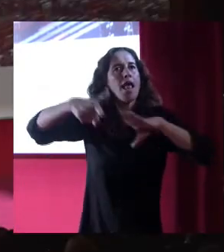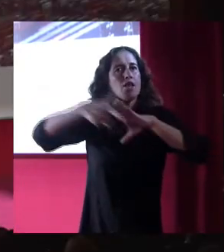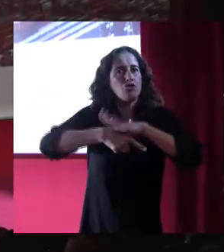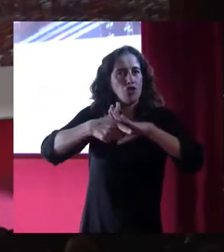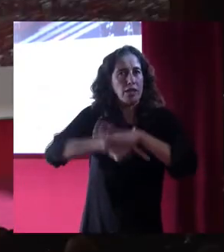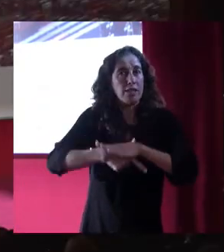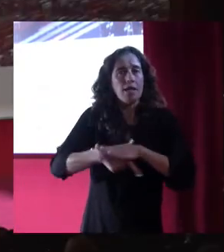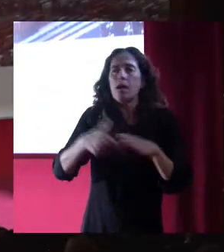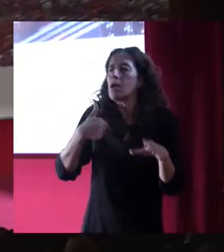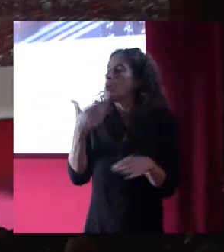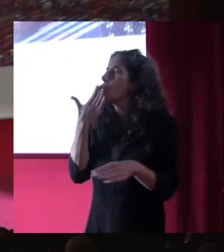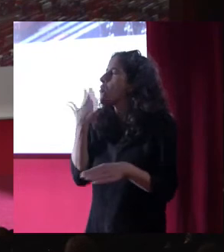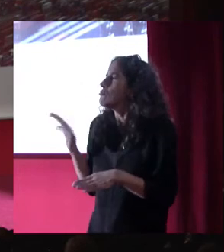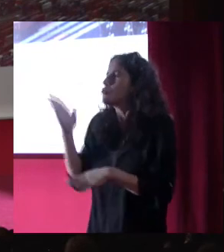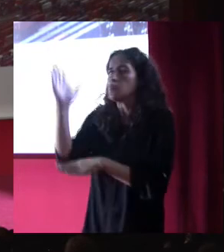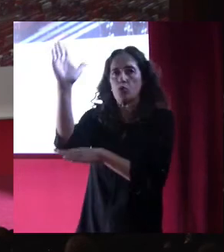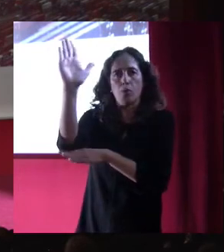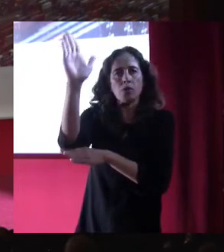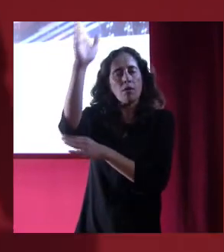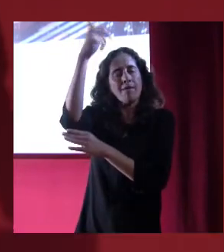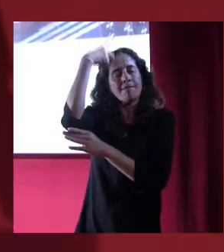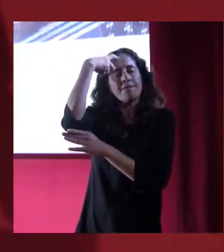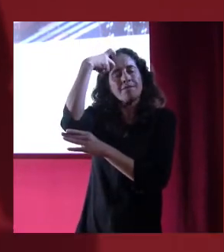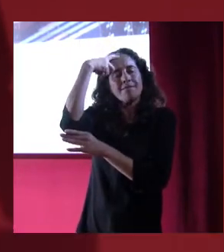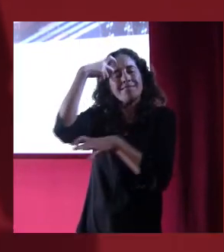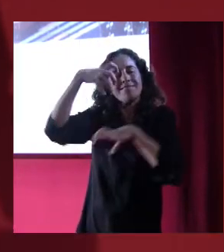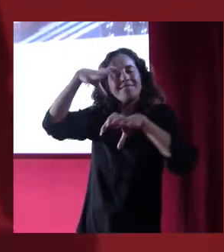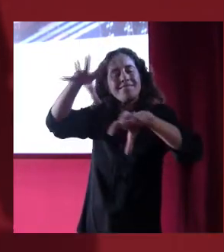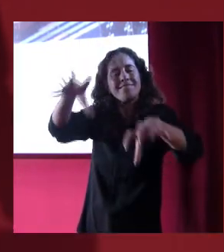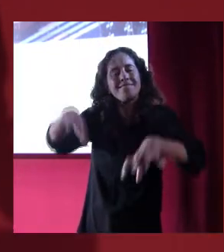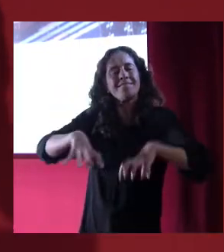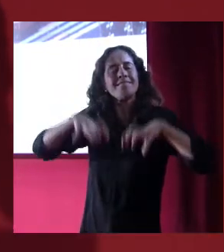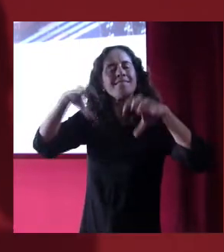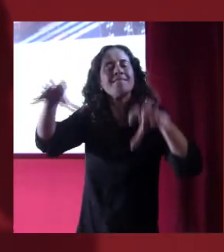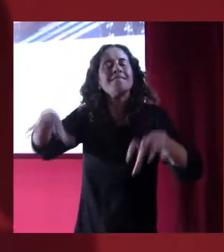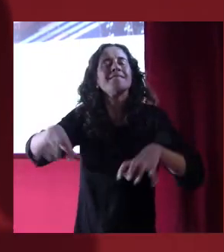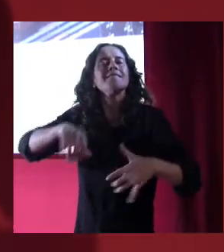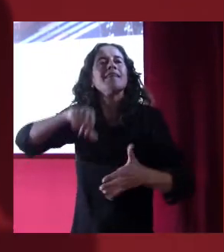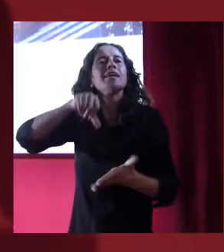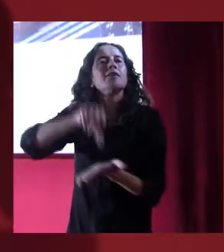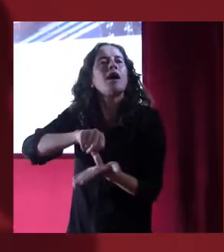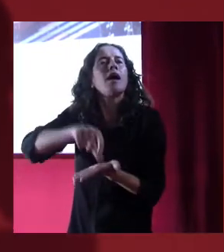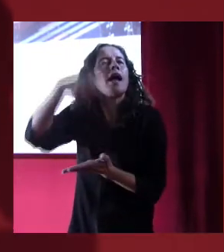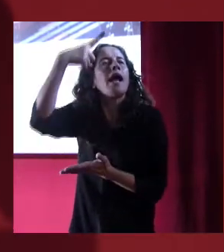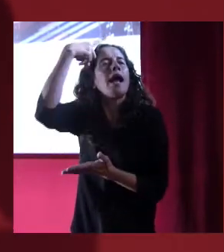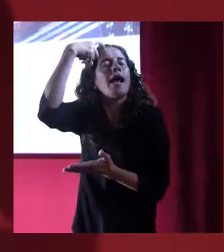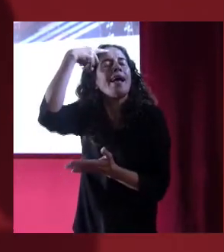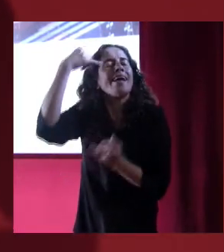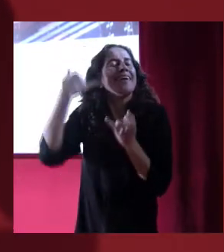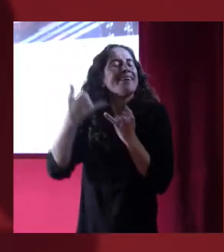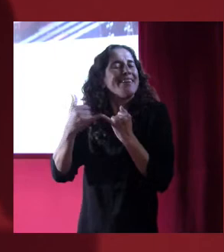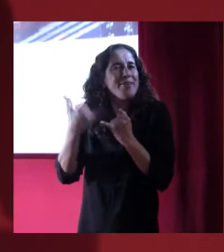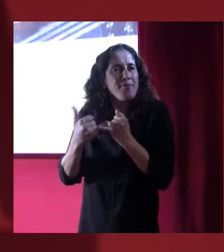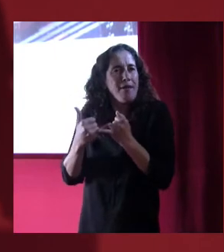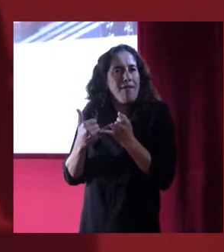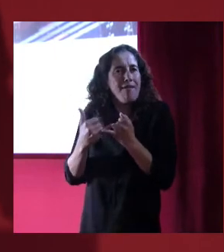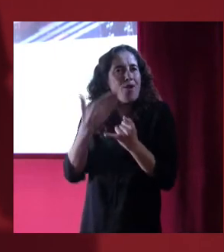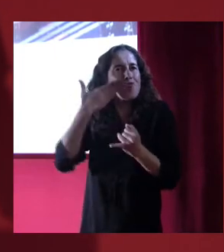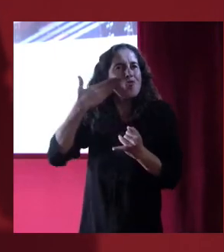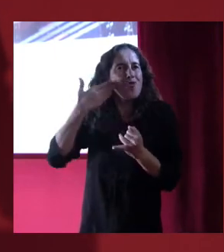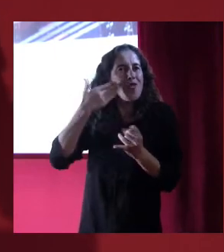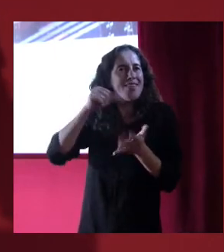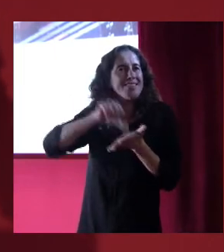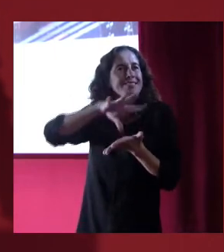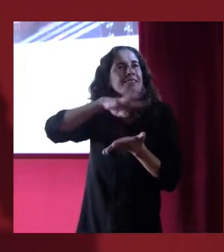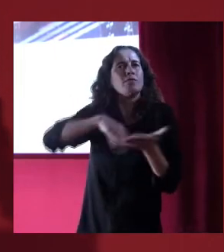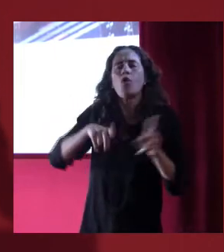Jo us proposo recuperar l'ambició de ciutat. Jo us proposo recuperar l'orgull de Barcelona. Jo us proposo que tornem